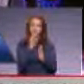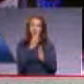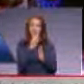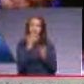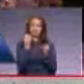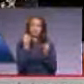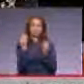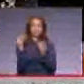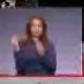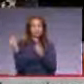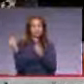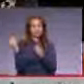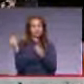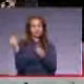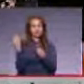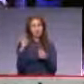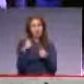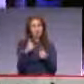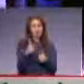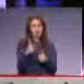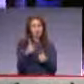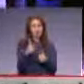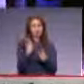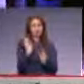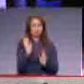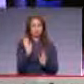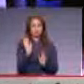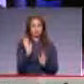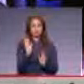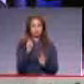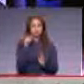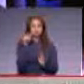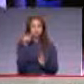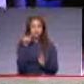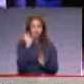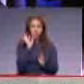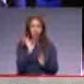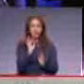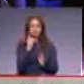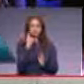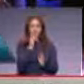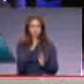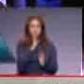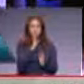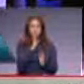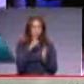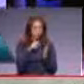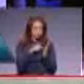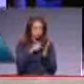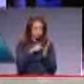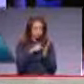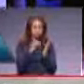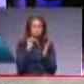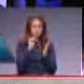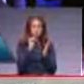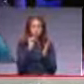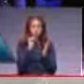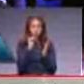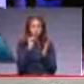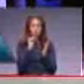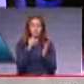نشوفها للممثلين بنحبهم والفيلم يعدي. لكن انا بنيجي نقف عند افلامك، قضيه سميحه